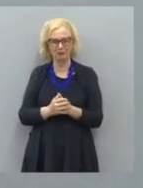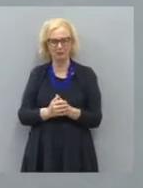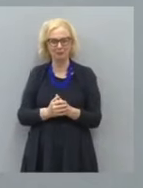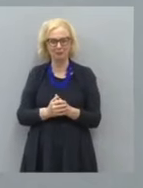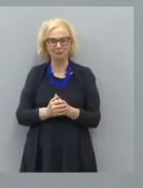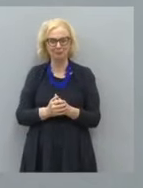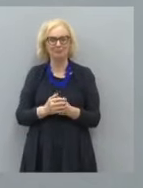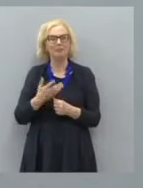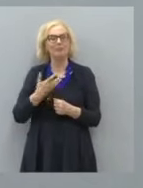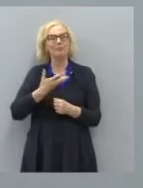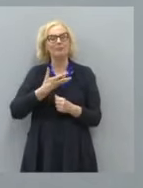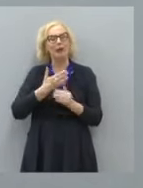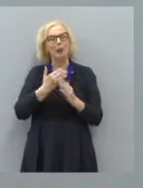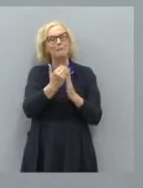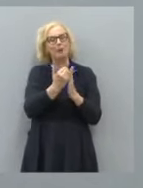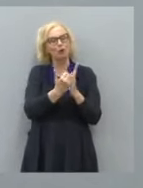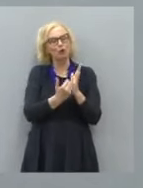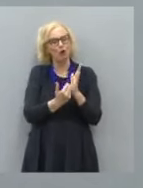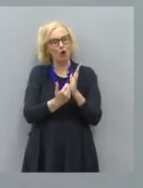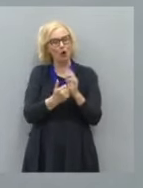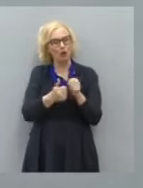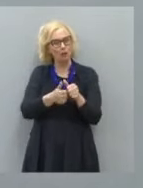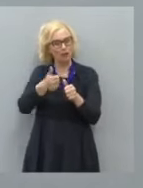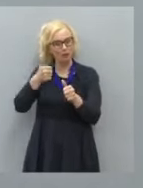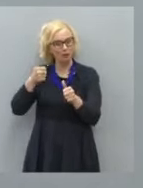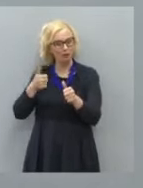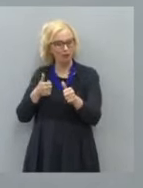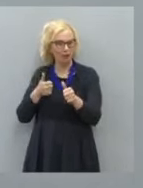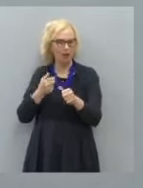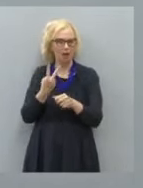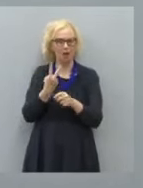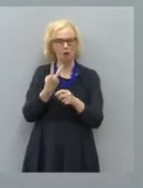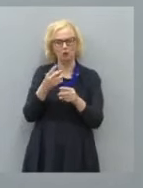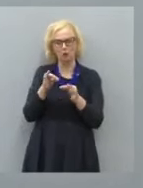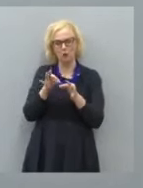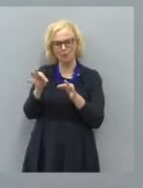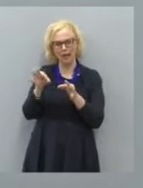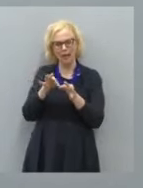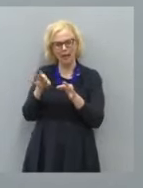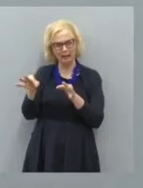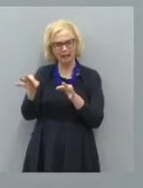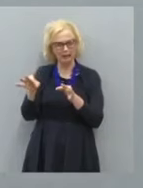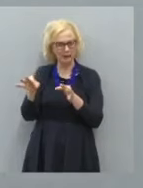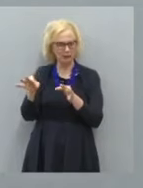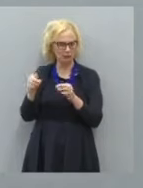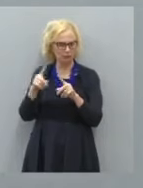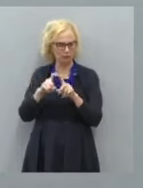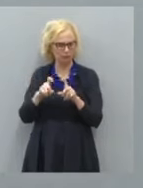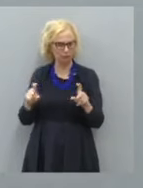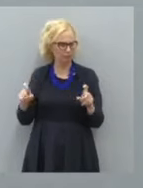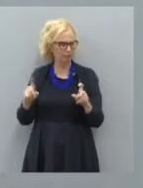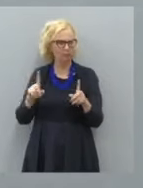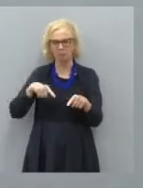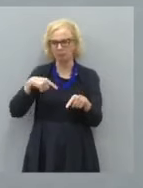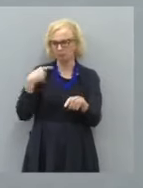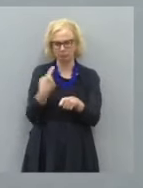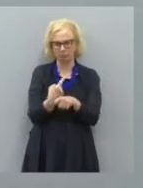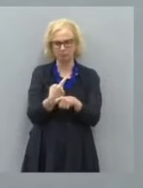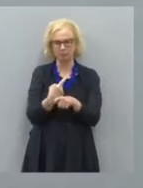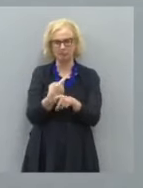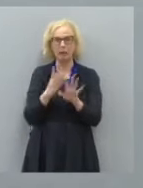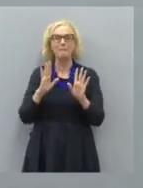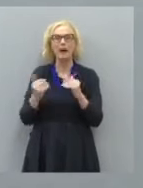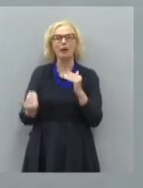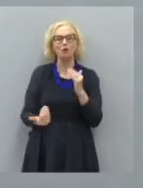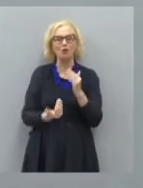i protocolli adottati l'anno scorso quindi due metri eccetera eccetera saranno gli stessi però la grande